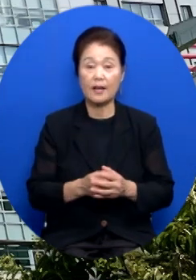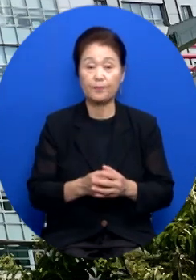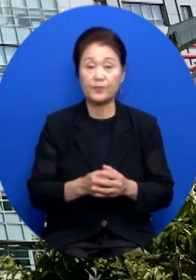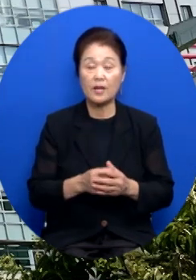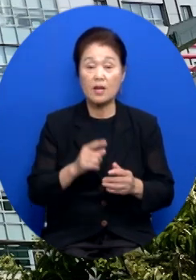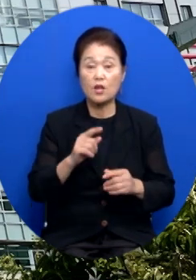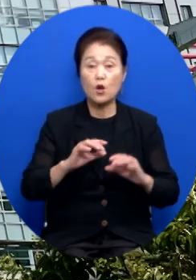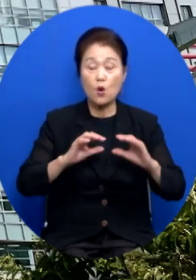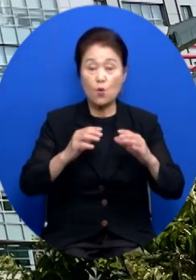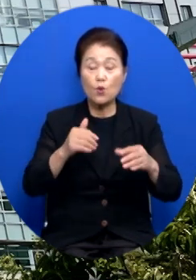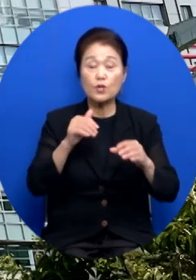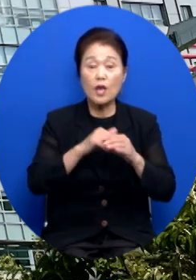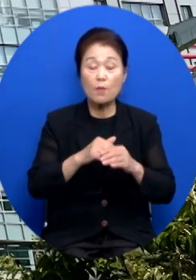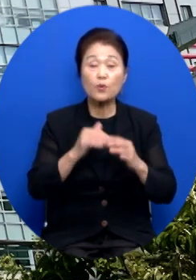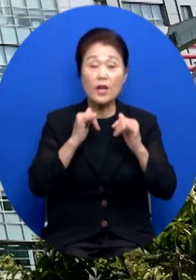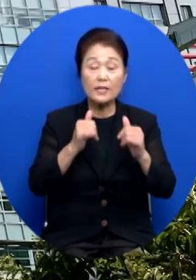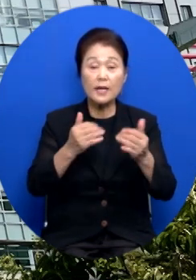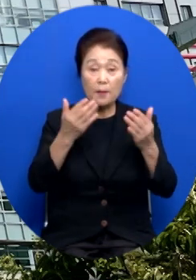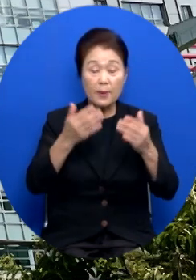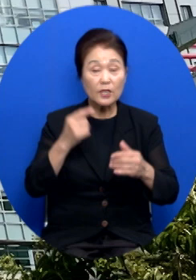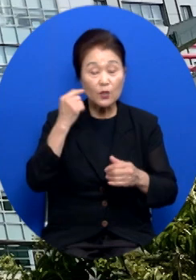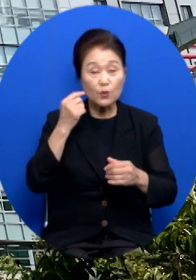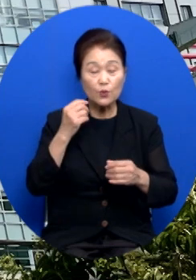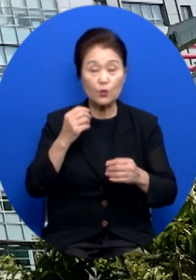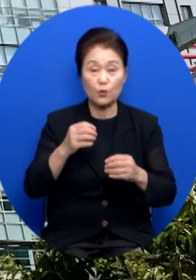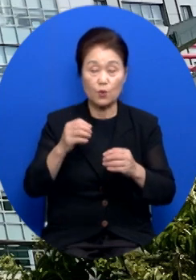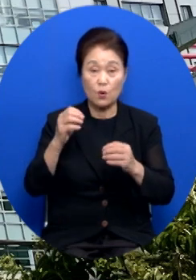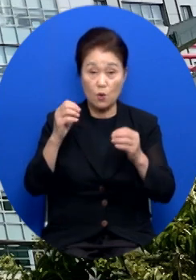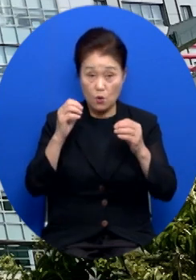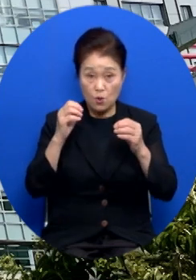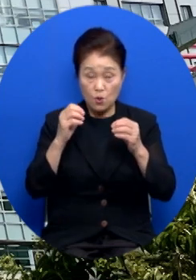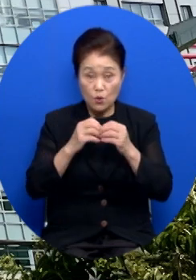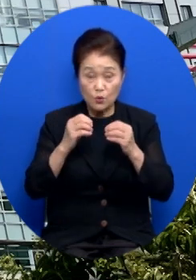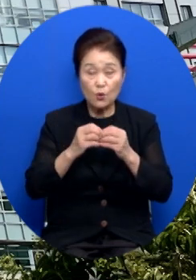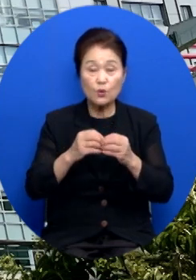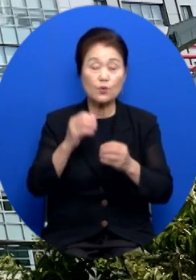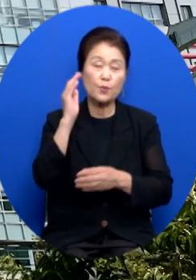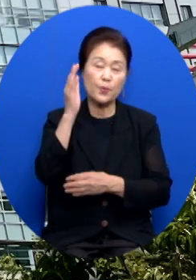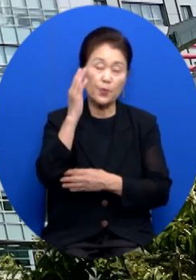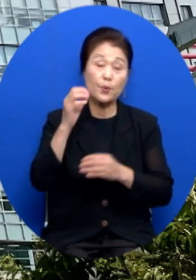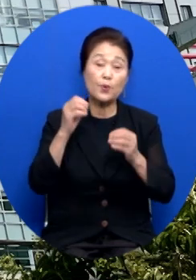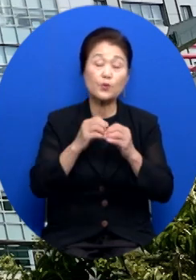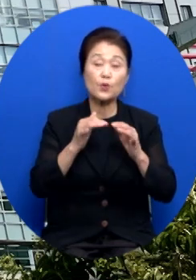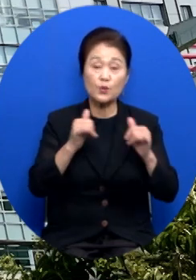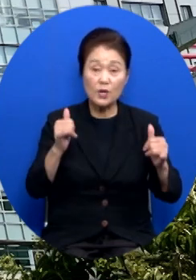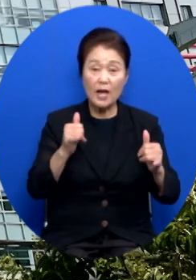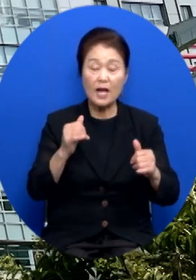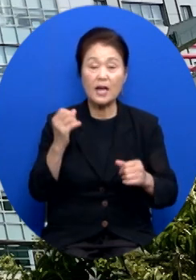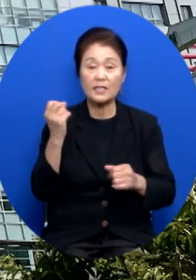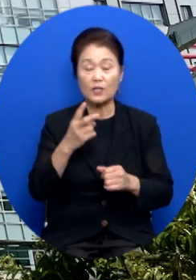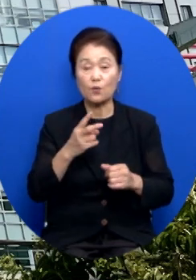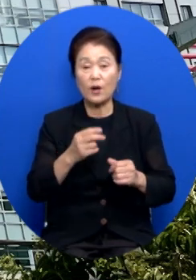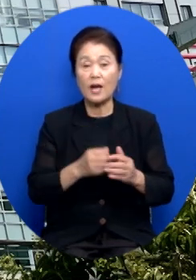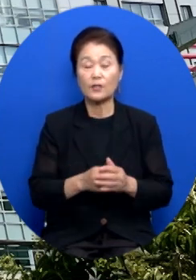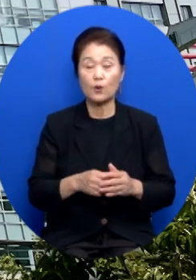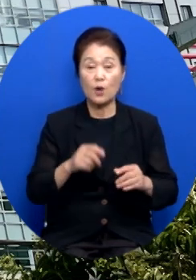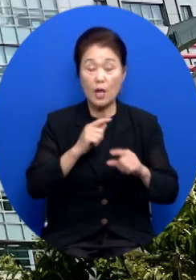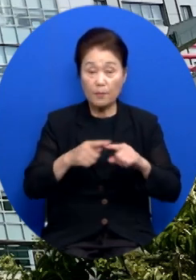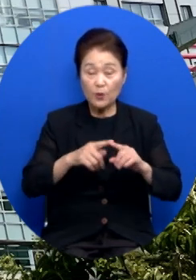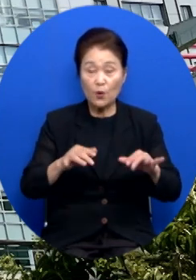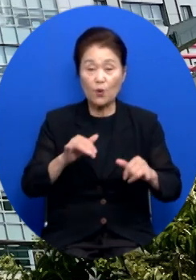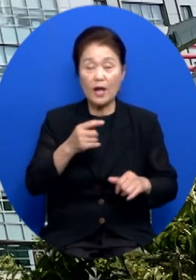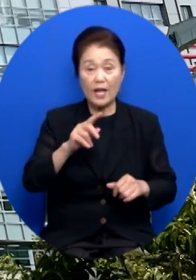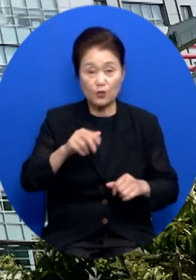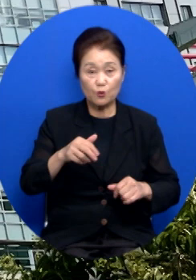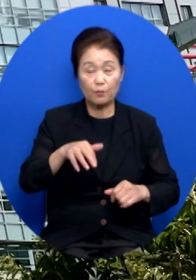이병주 국제문학상 대상에 소설가 김종선 씨를 선정했으며 제10회 이병주 문학연구상에는 평론가 안준배